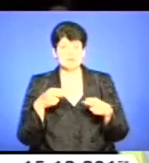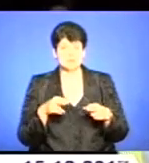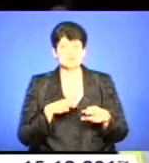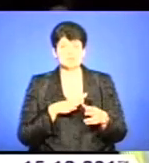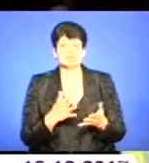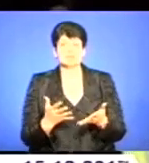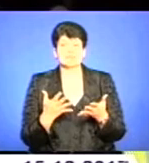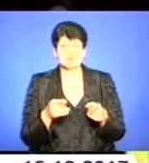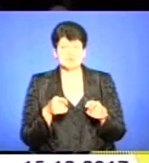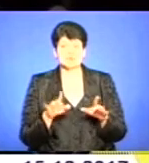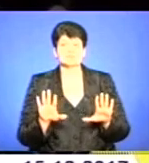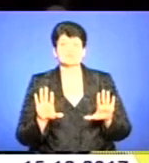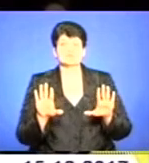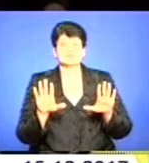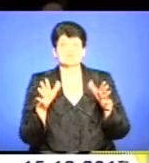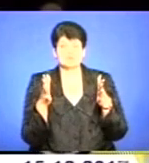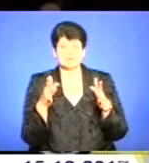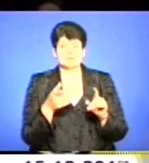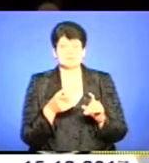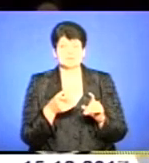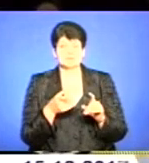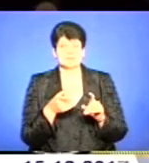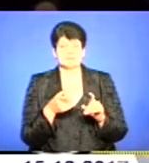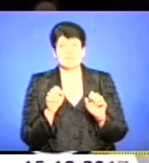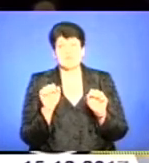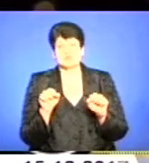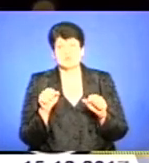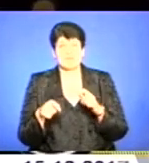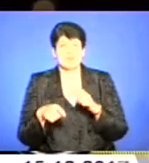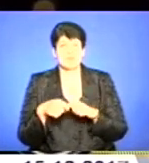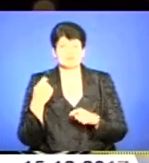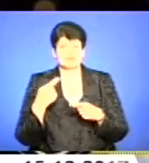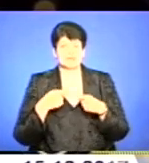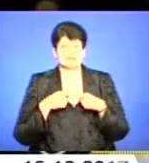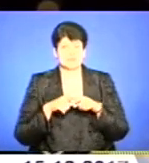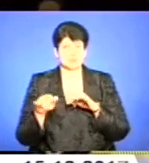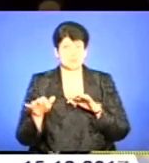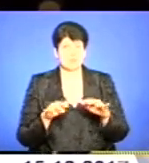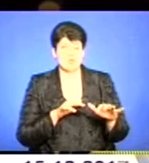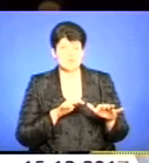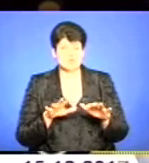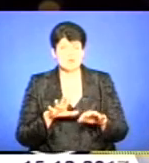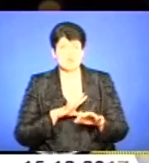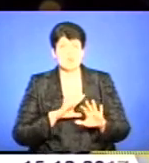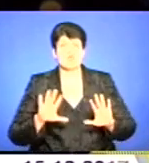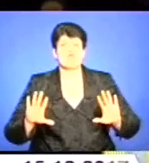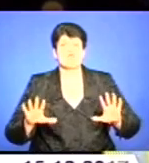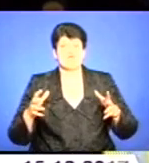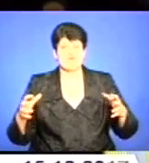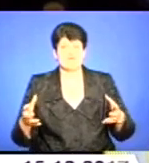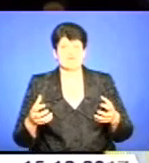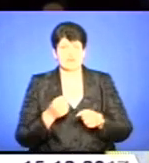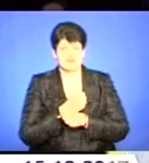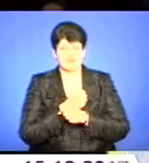встановлено, що відбулося внаслідок ймовірного порушення технологічного процесу, відбувся вибух, внаслідок